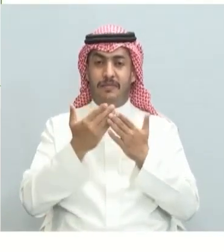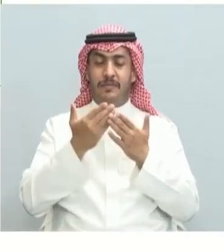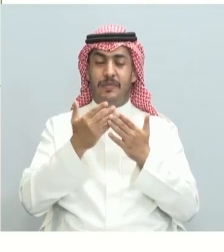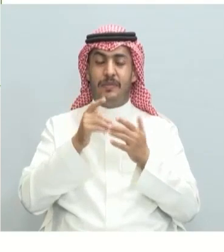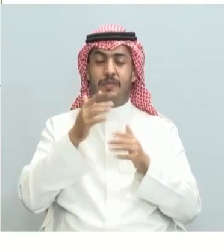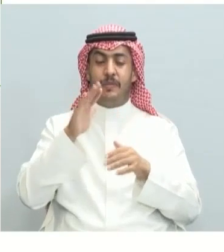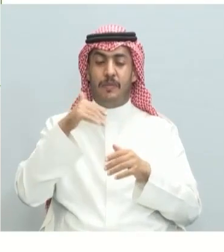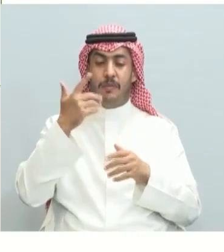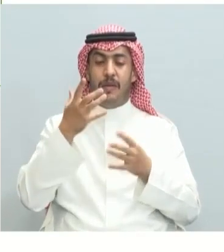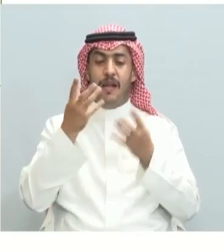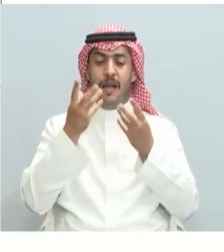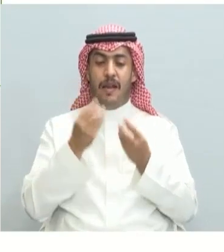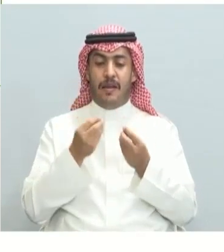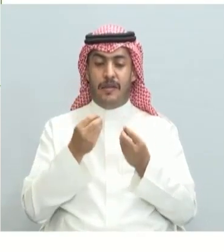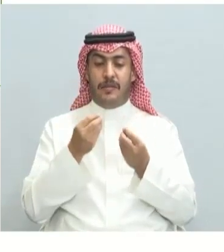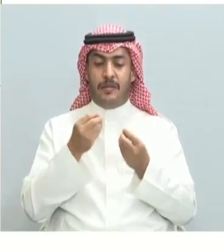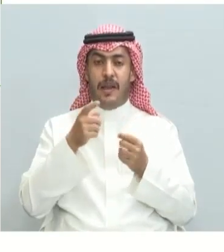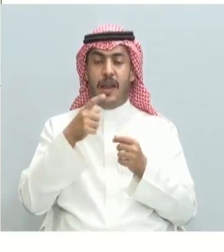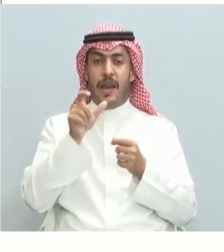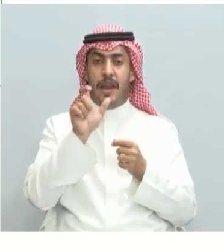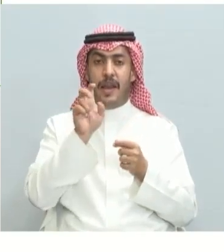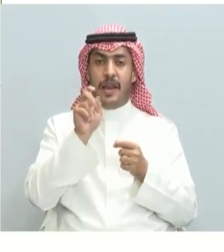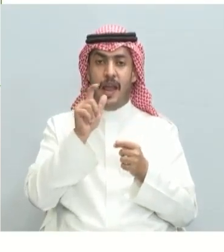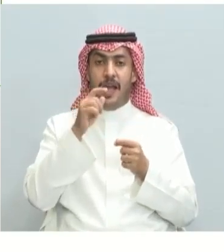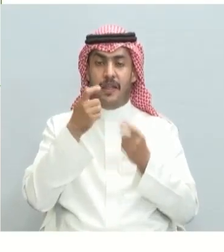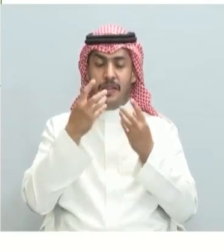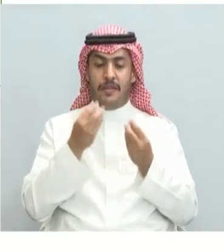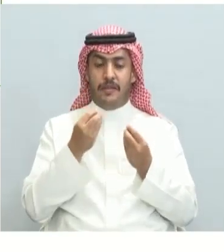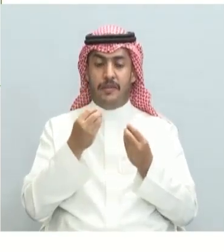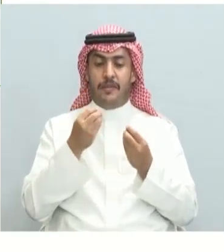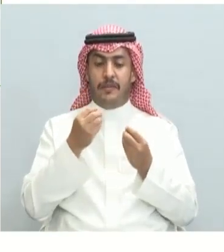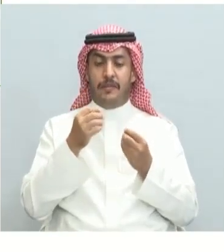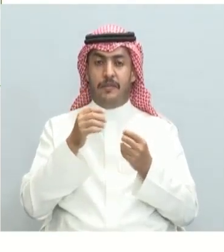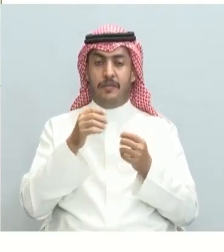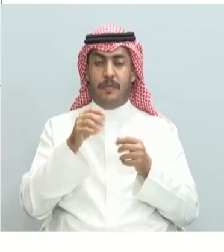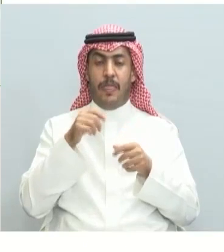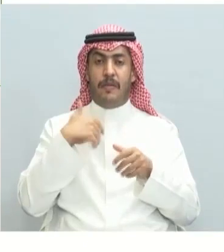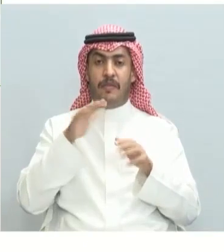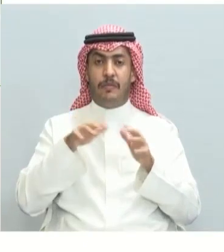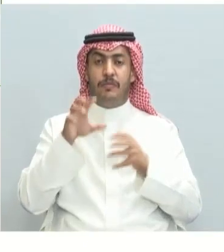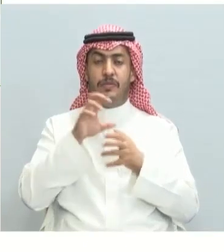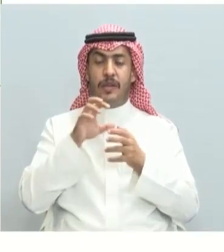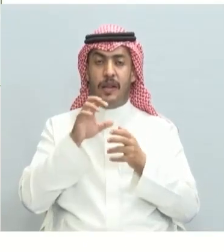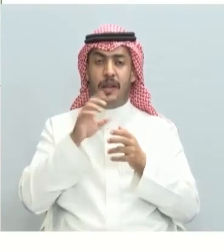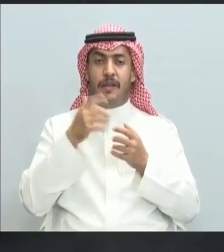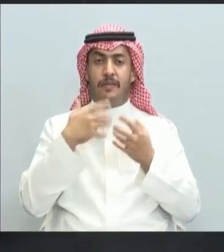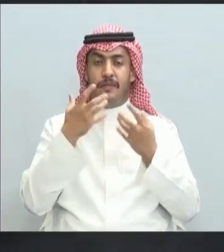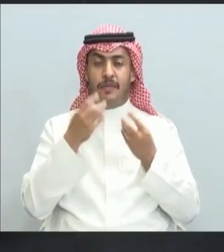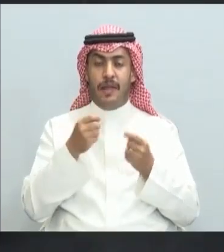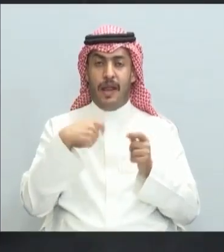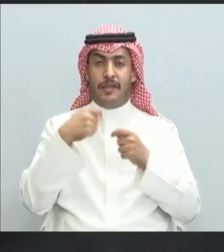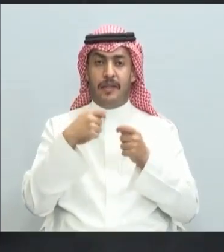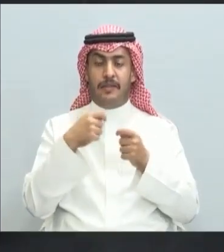سوف يقلل النقدي من النظام المصرفي اذا انا هنا لدي مشكله التضخم يعاني منها